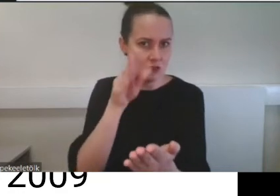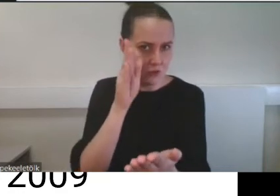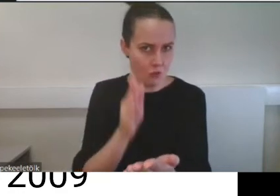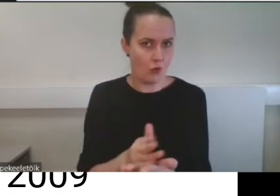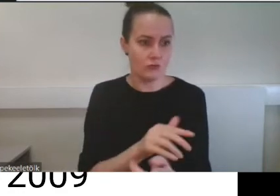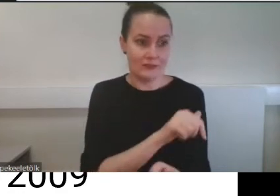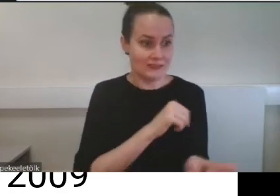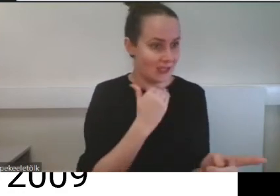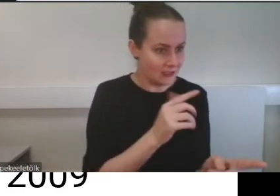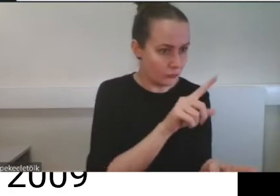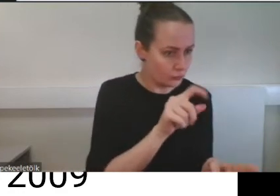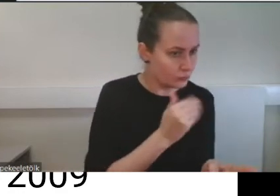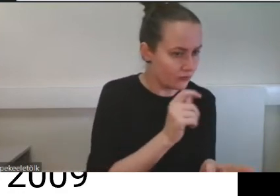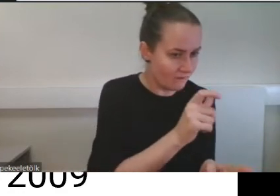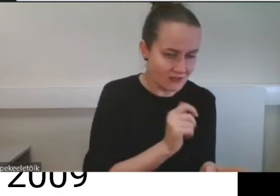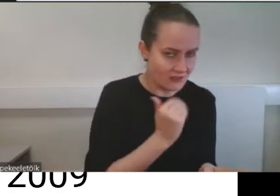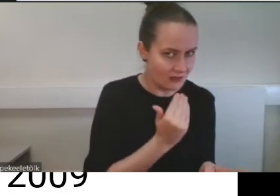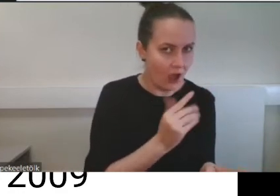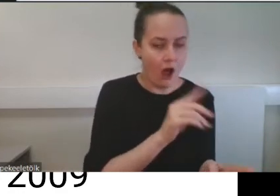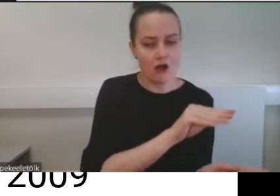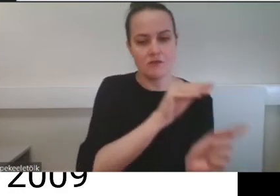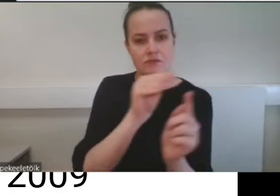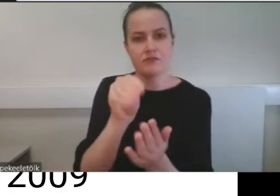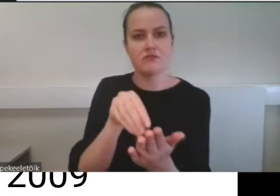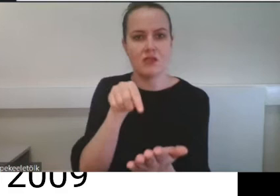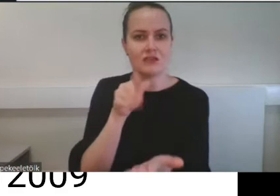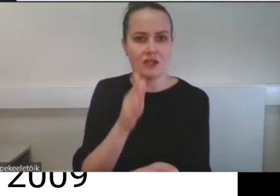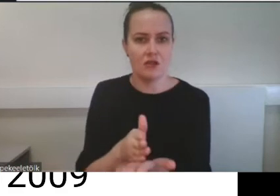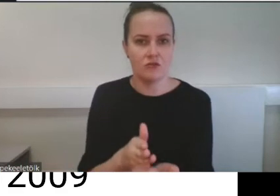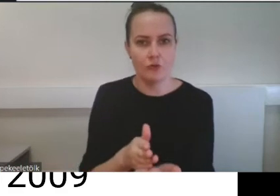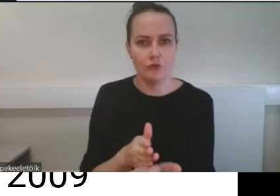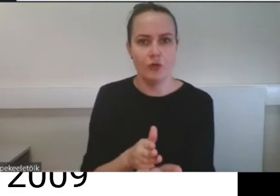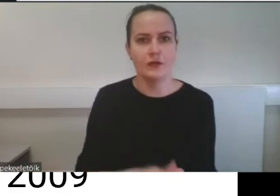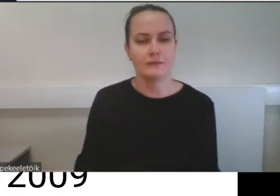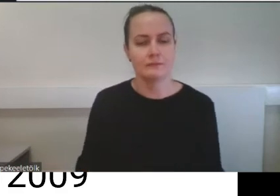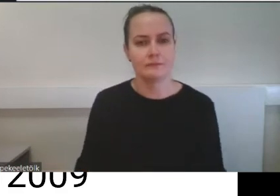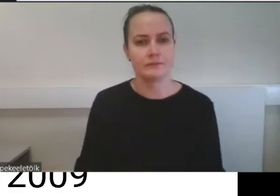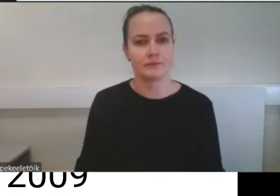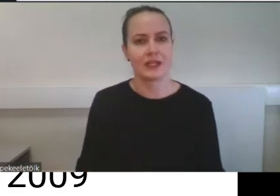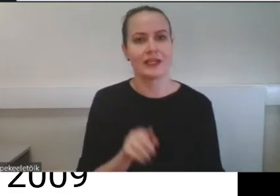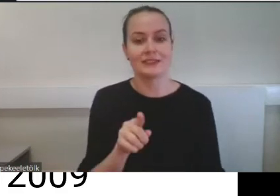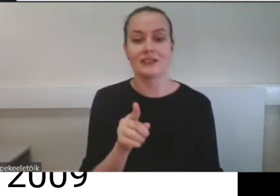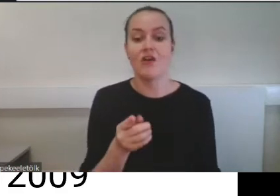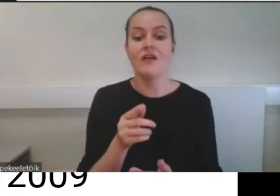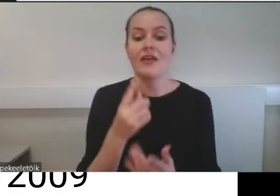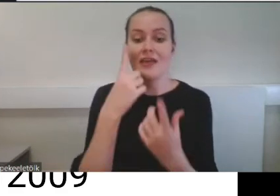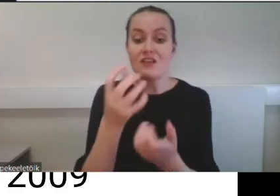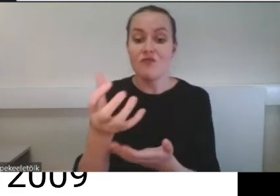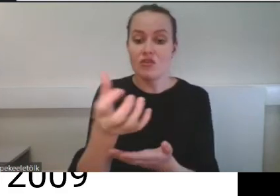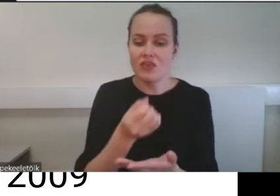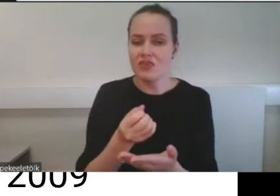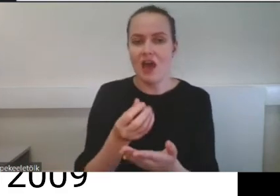said siis rääkida enda nagu töötamist toetavate meetmete nagu plussidest ja